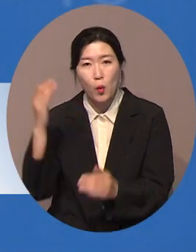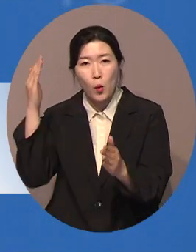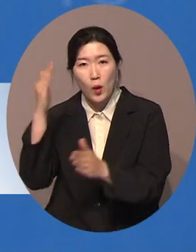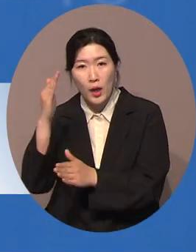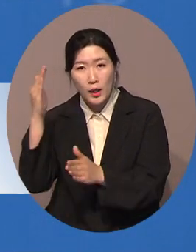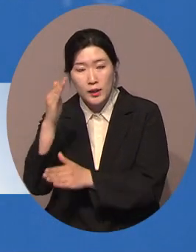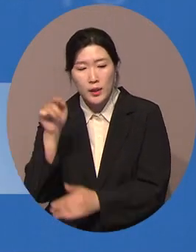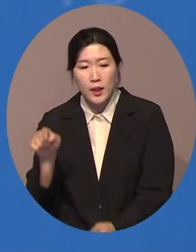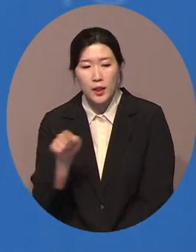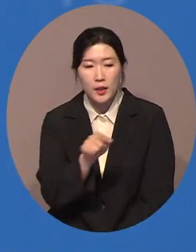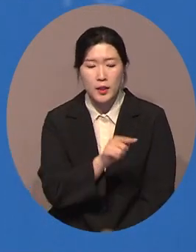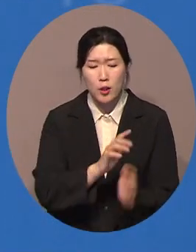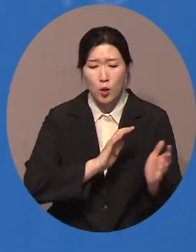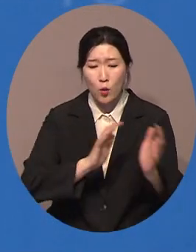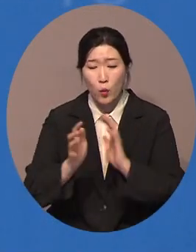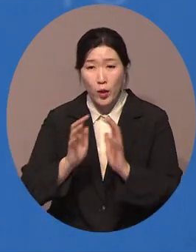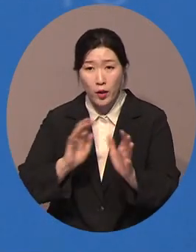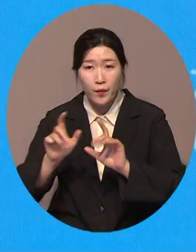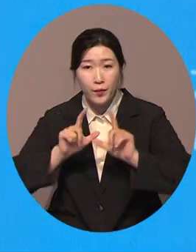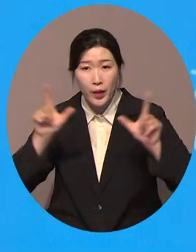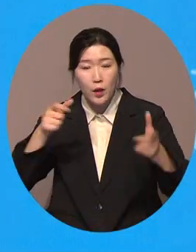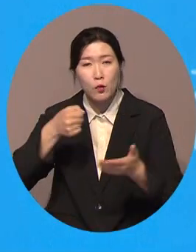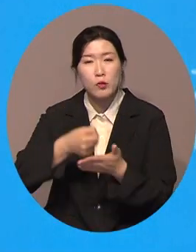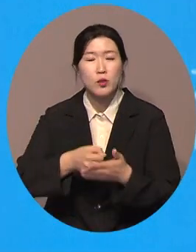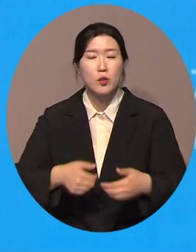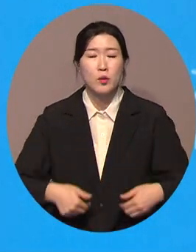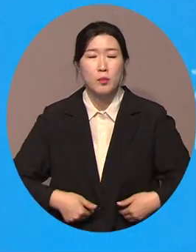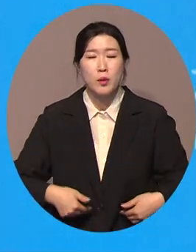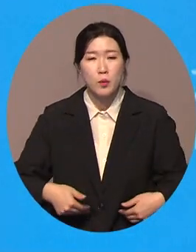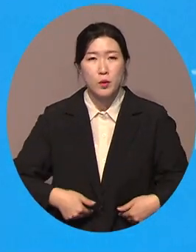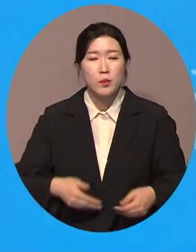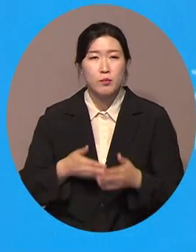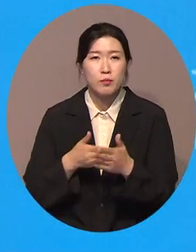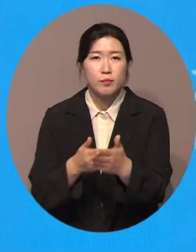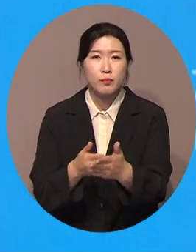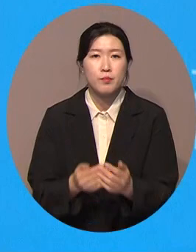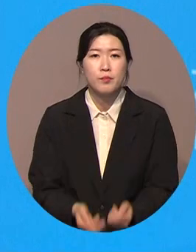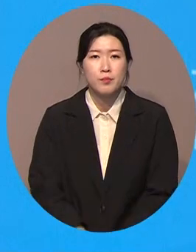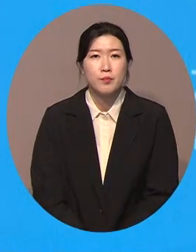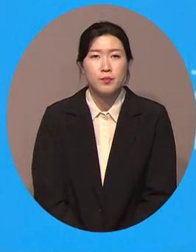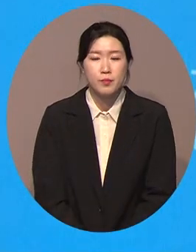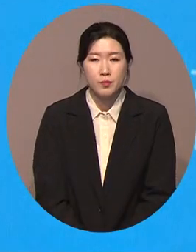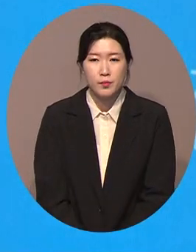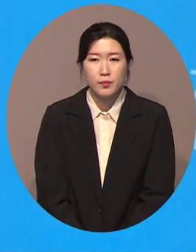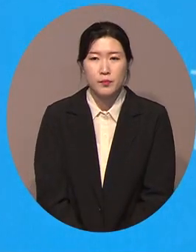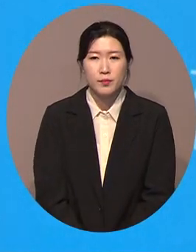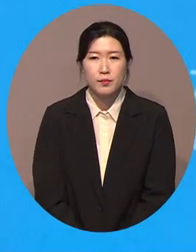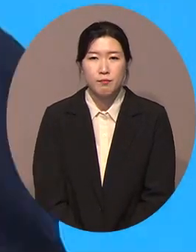교사와 학생 학부모간 새로운 관계를 구축하는 날로 만들어 달라고 당부했습니다